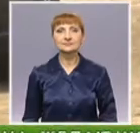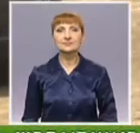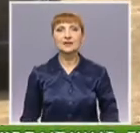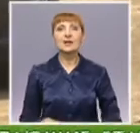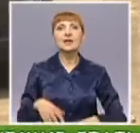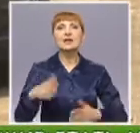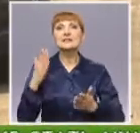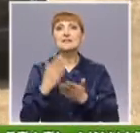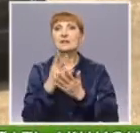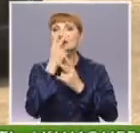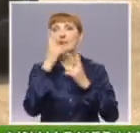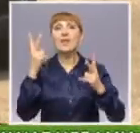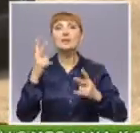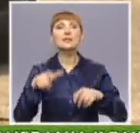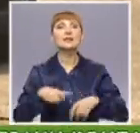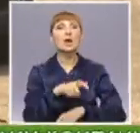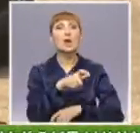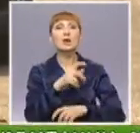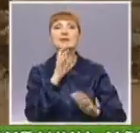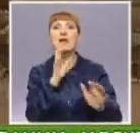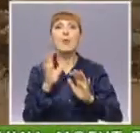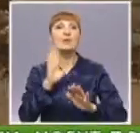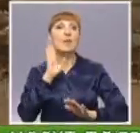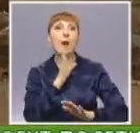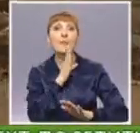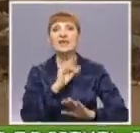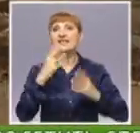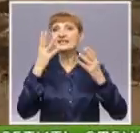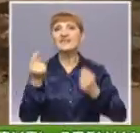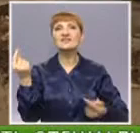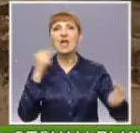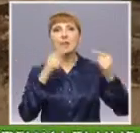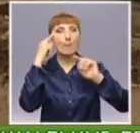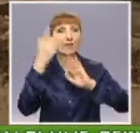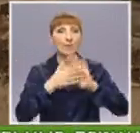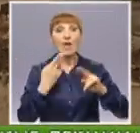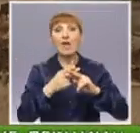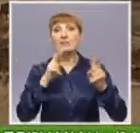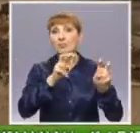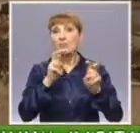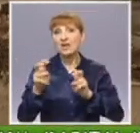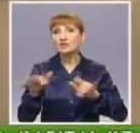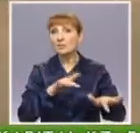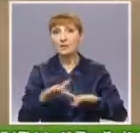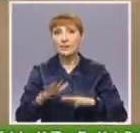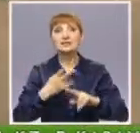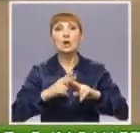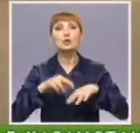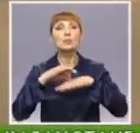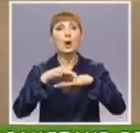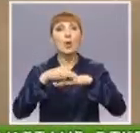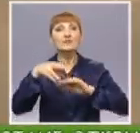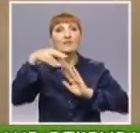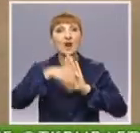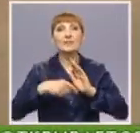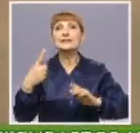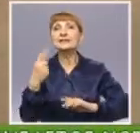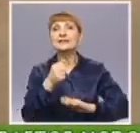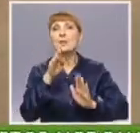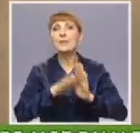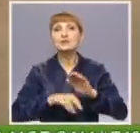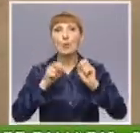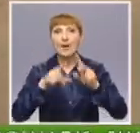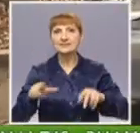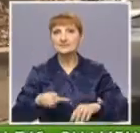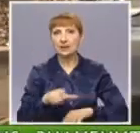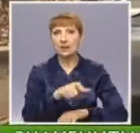«Стань заметнее на дороге», «Заботливая мама» и «День взаимопонимания». Этот перечень мероприятий, которые проходят в рамках недели безопасности